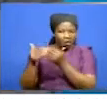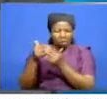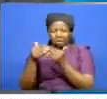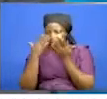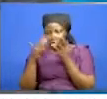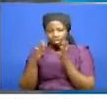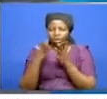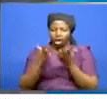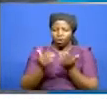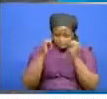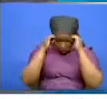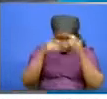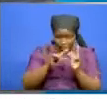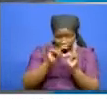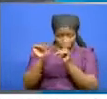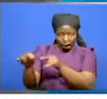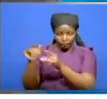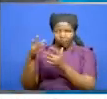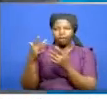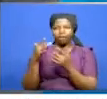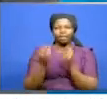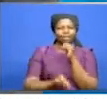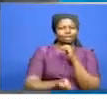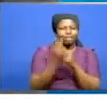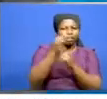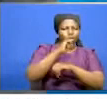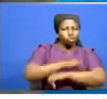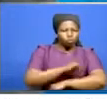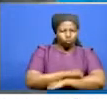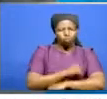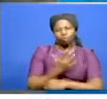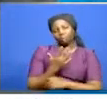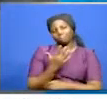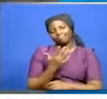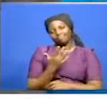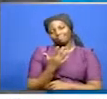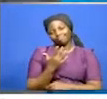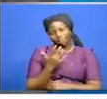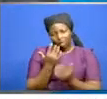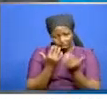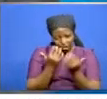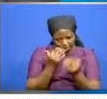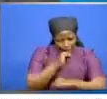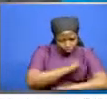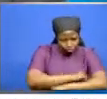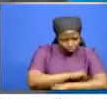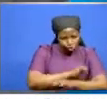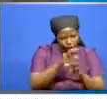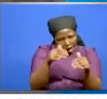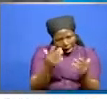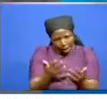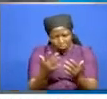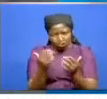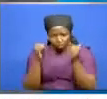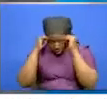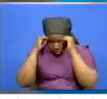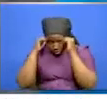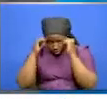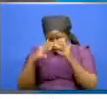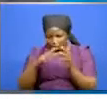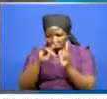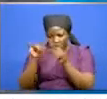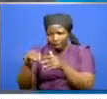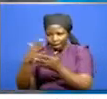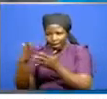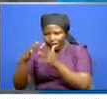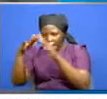watoto. Hii mambo ya masomo ya upili. Mashule ilikuwa watoto mpaka wakombolewe nyumba kwa town ndio wabara wapate